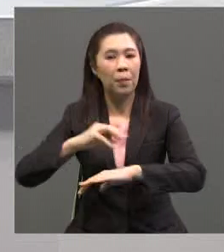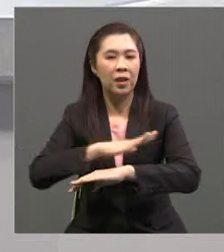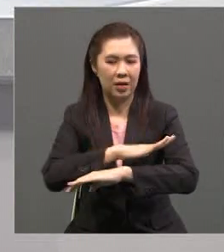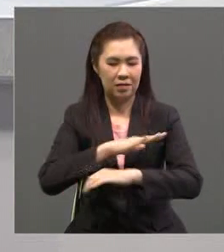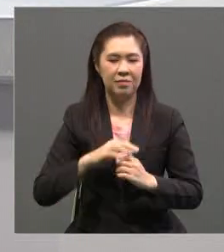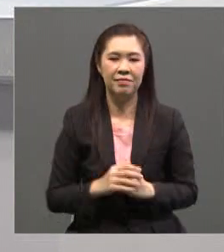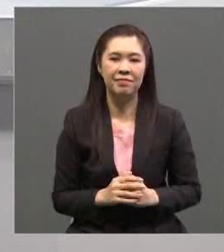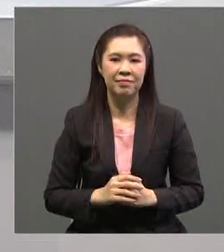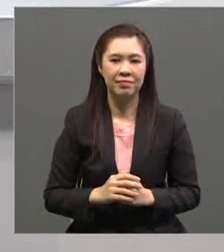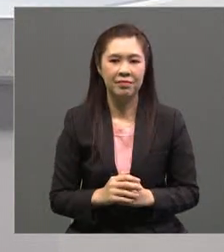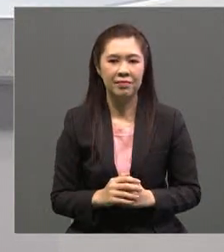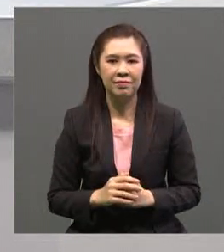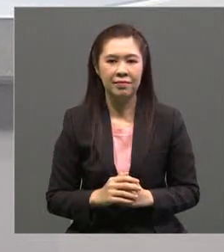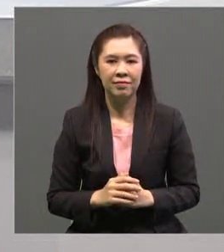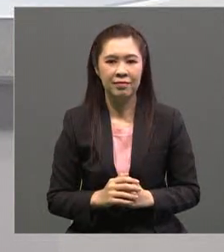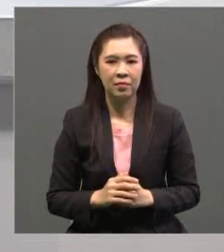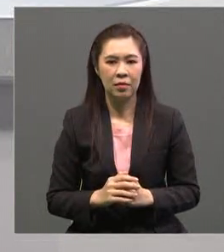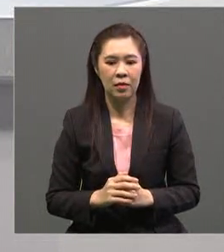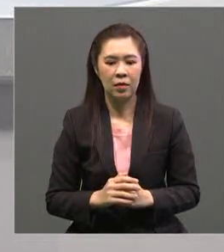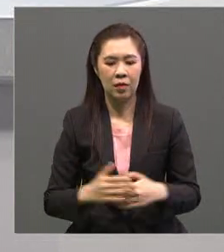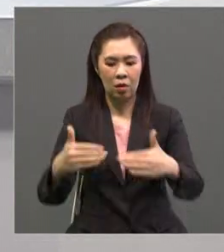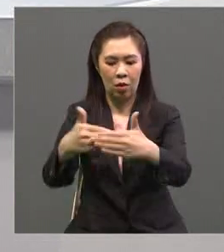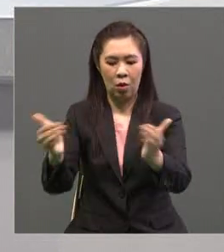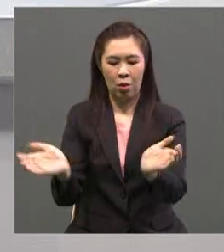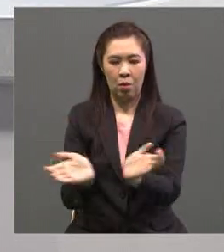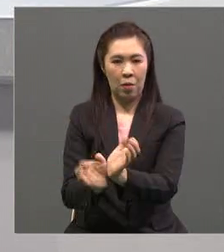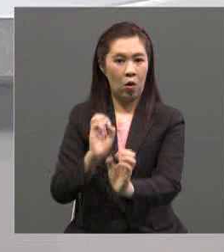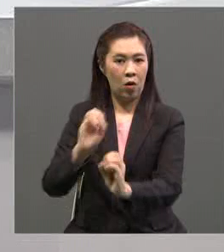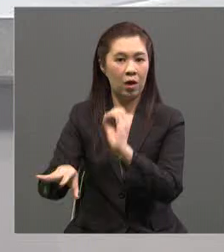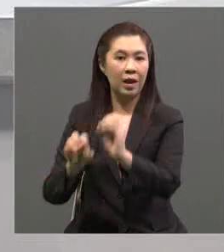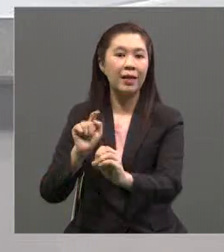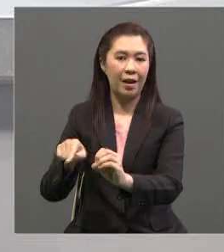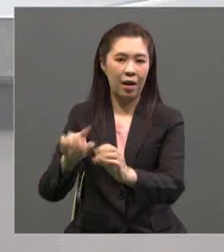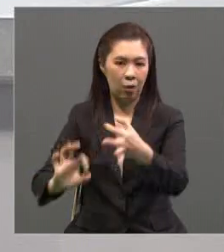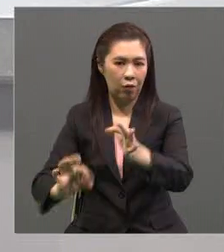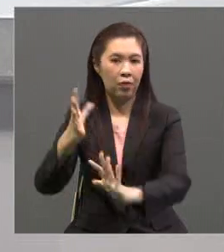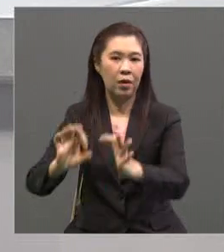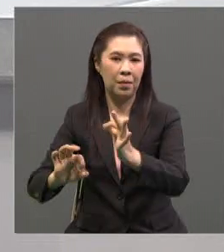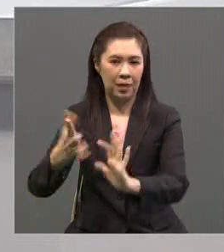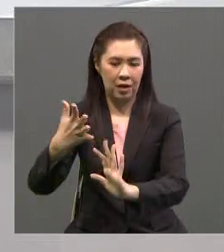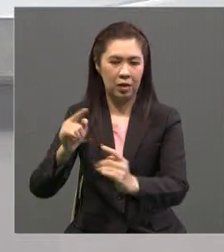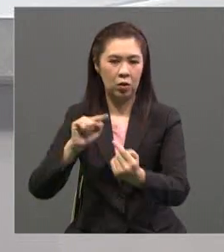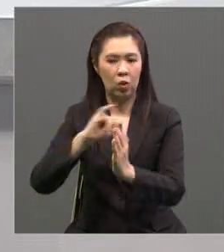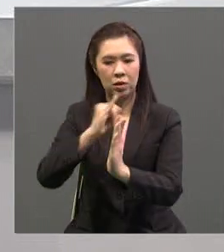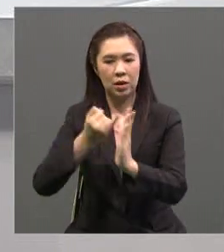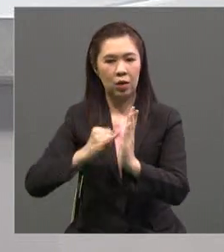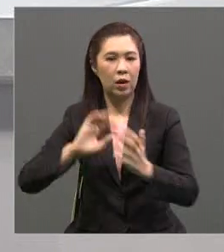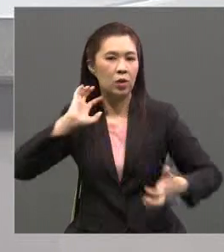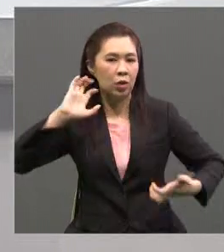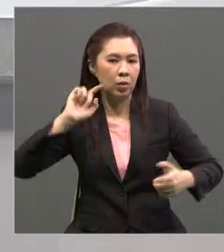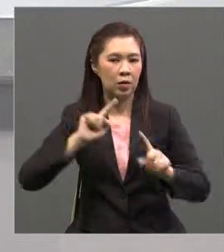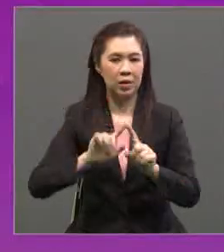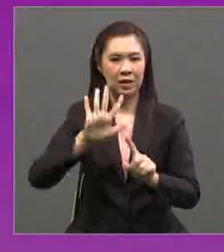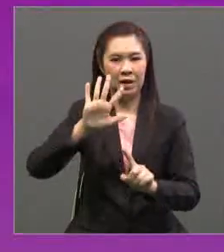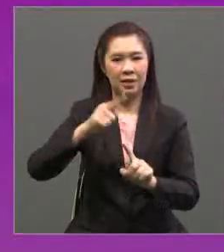อีกสาเหตุหนึ่งครับเนี่ยไปดูเรื่องของไฟไหม้ที่บ่อขยะของเทศบาลตำบลท่าวุ้งอำเภอท่าวุ้งจังหวัดลพบุรีนะครับตั้งแต่วันที่5